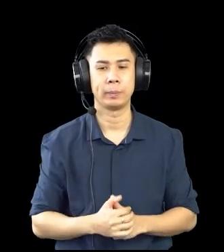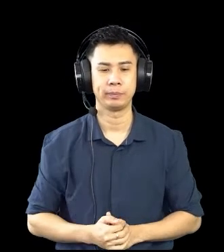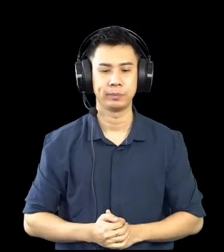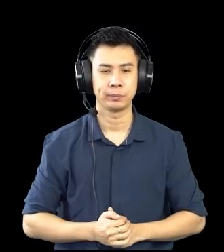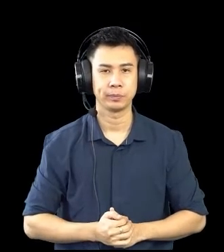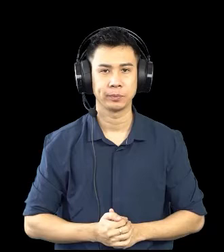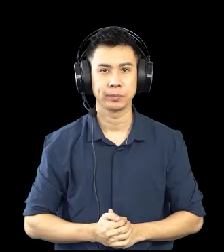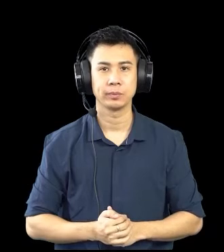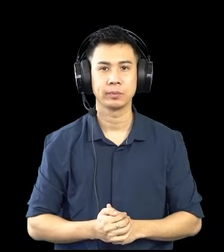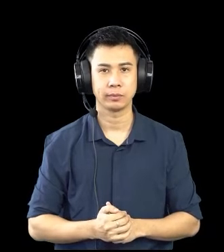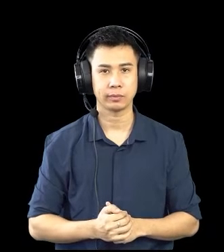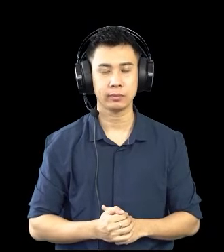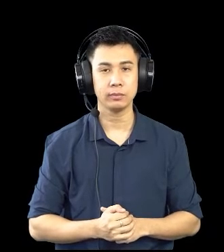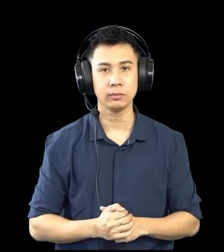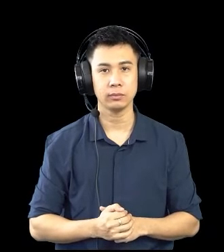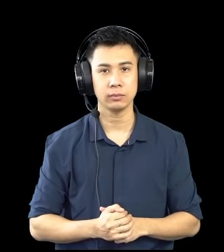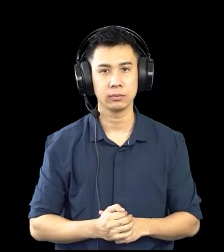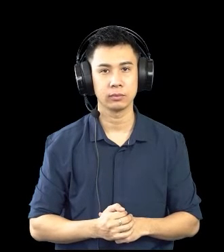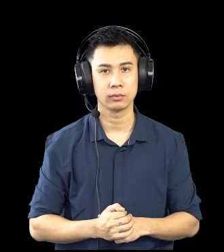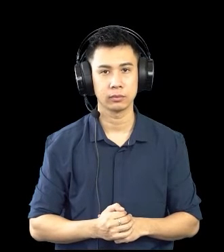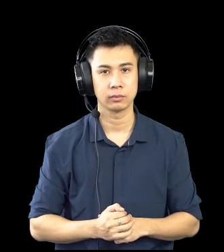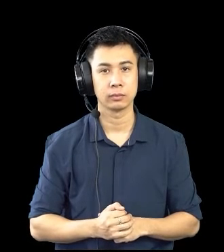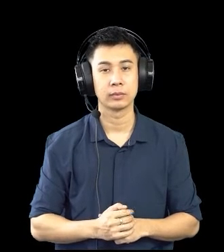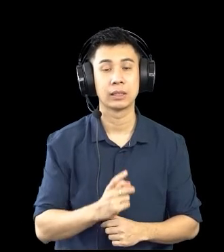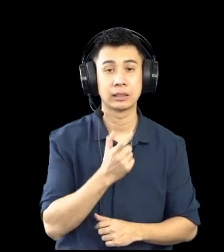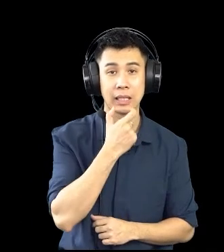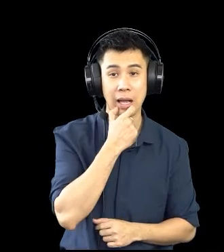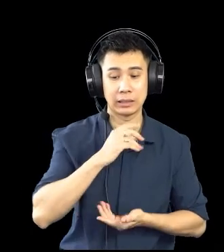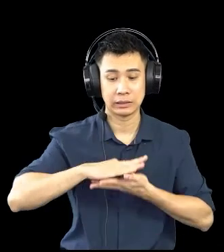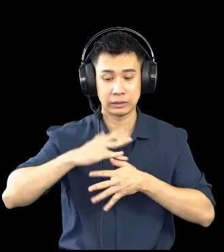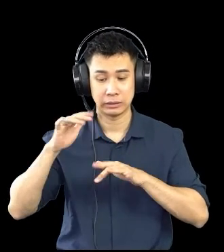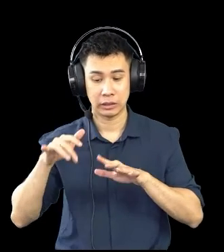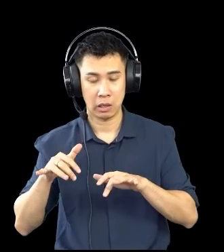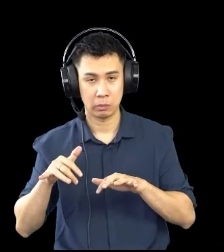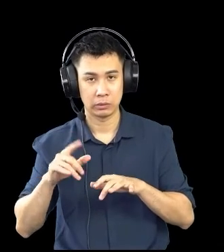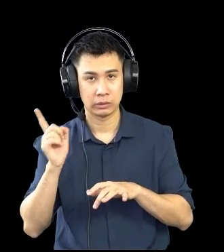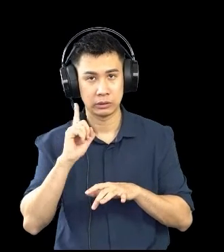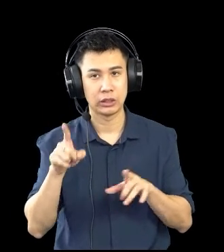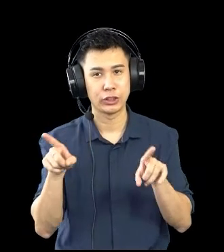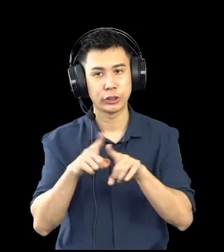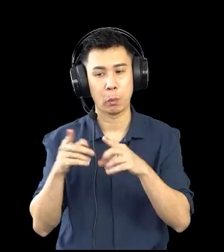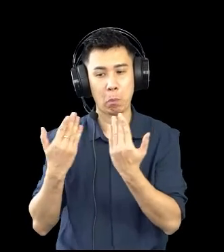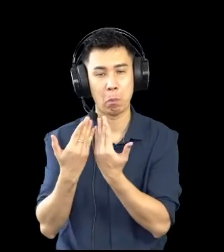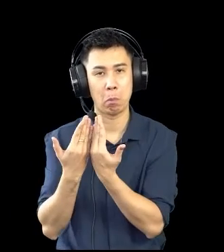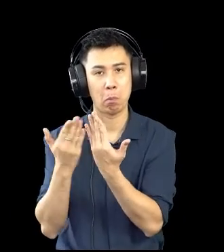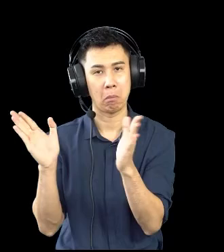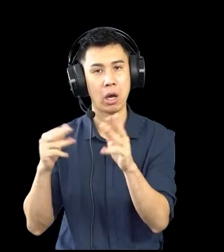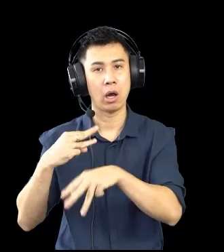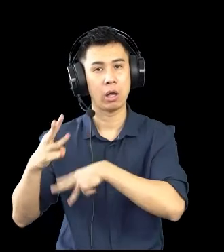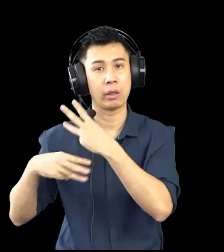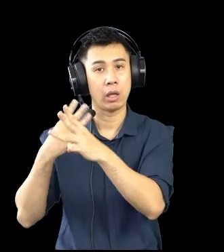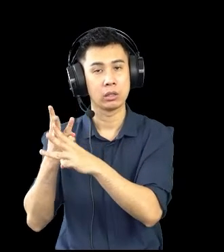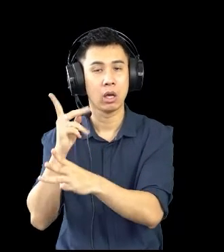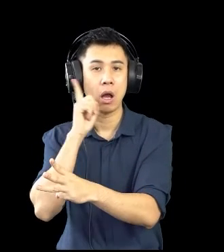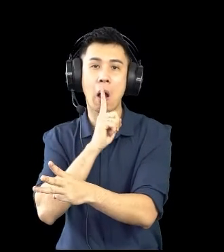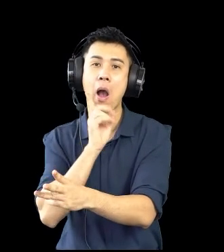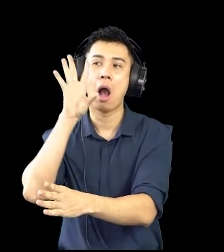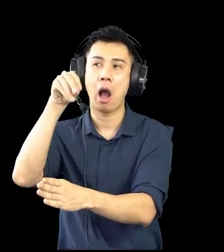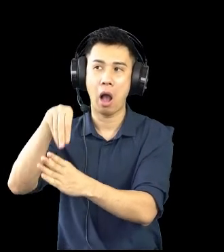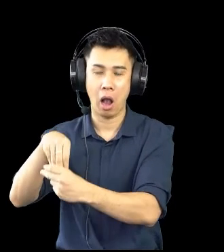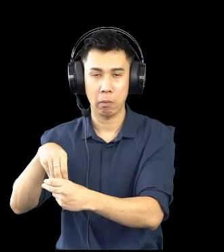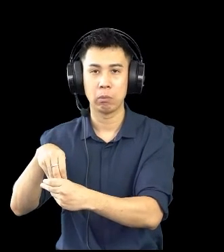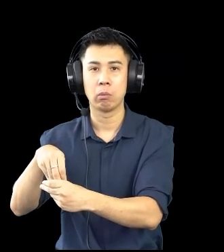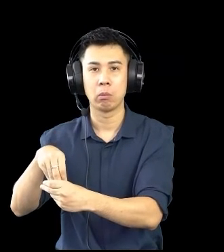thì như bọn em đã định nghĩa thì đối với tiếng Anh và tin học thì bọn em nghĩ đây là một cái cánh cửa mở ra thế giới và giúp trẻ em cơm biết làm chủ được tri